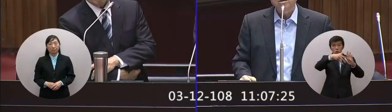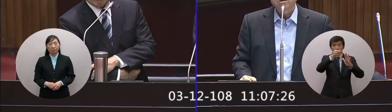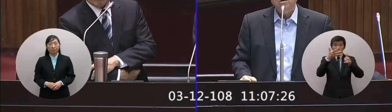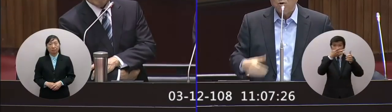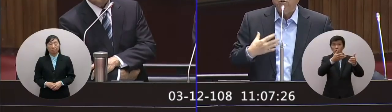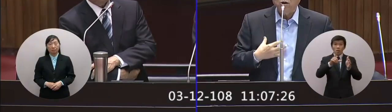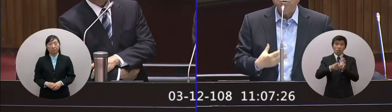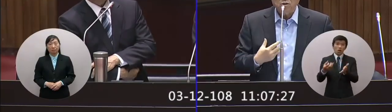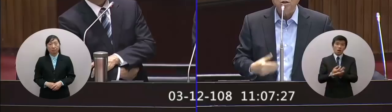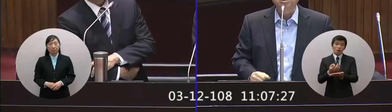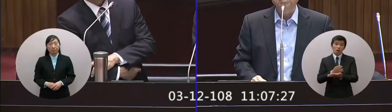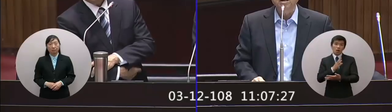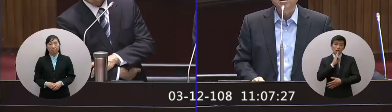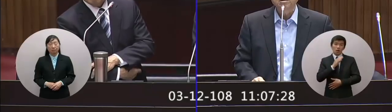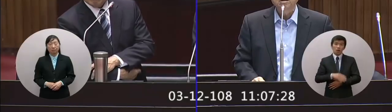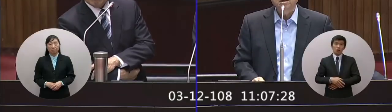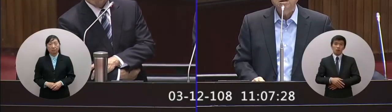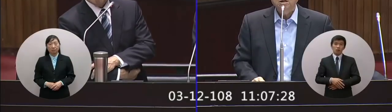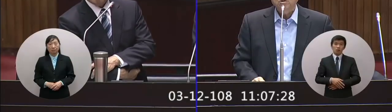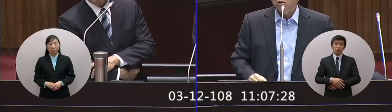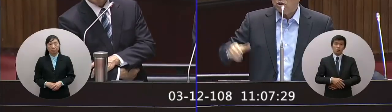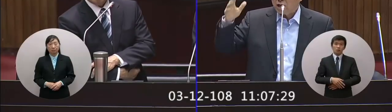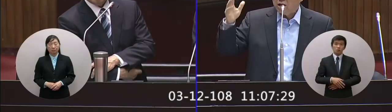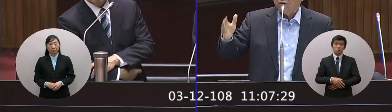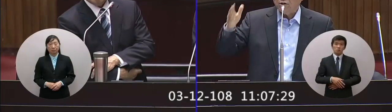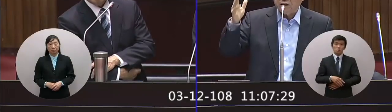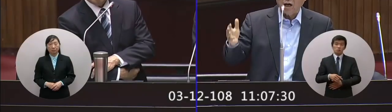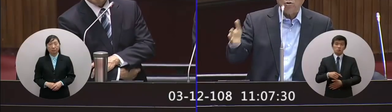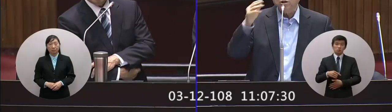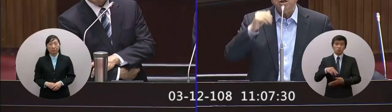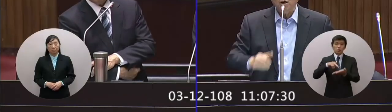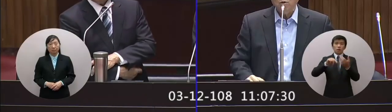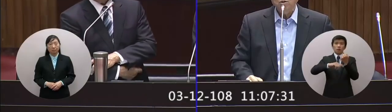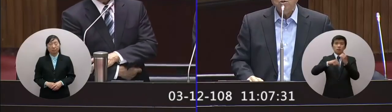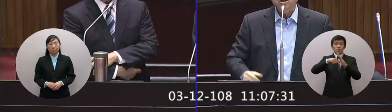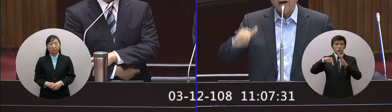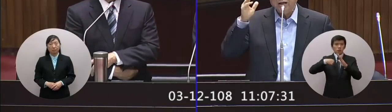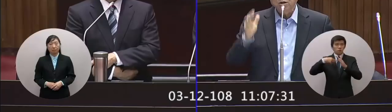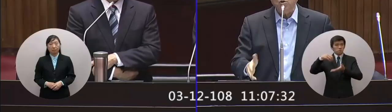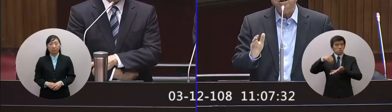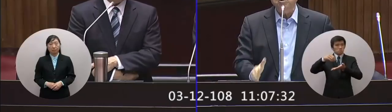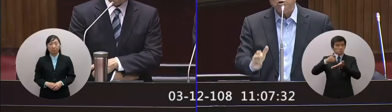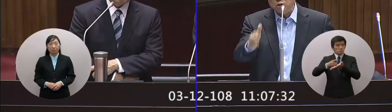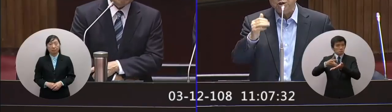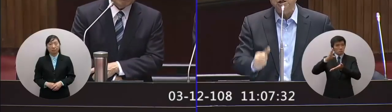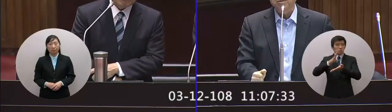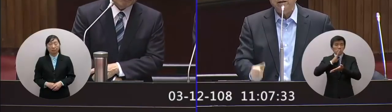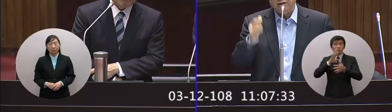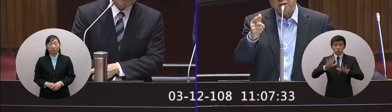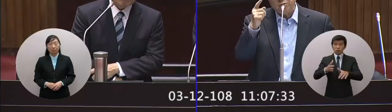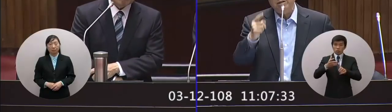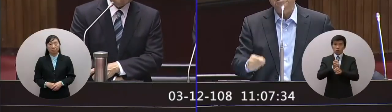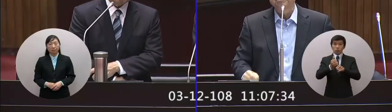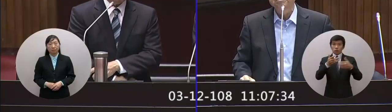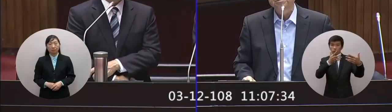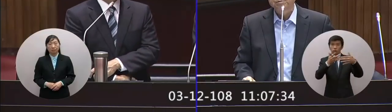间吗？我们委员有那么多的时间吗？所以我在立法院讲了好多次以后，我今天还是用我的总质询的时间